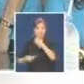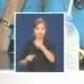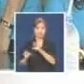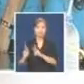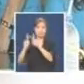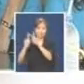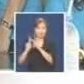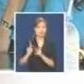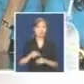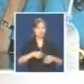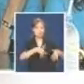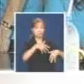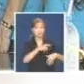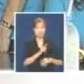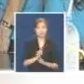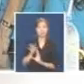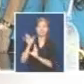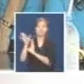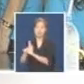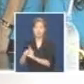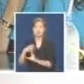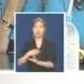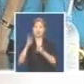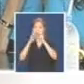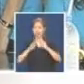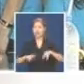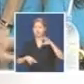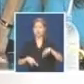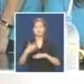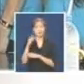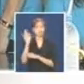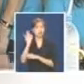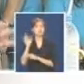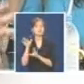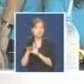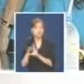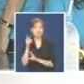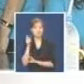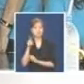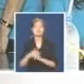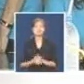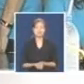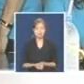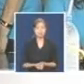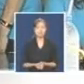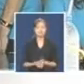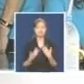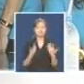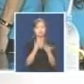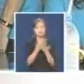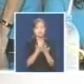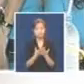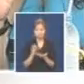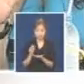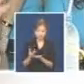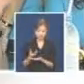เดินตั้งแต่ตลาดยังถ้านางพญาใหญ่ๆเนี่ยในตลาดอย่างนี้เรานั่งอยู่ในเพราะแม้คนก็มีความหลากหลายของราคาต้น